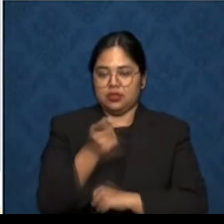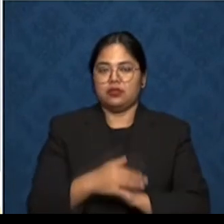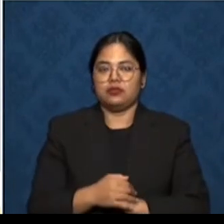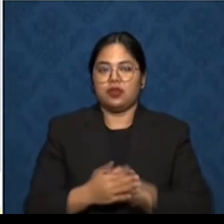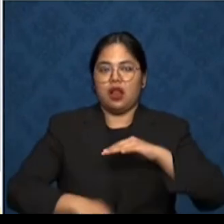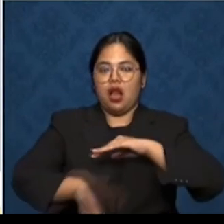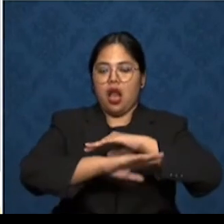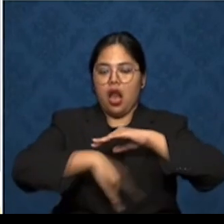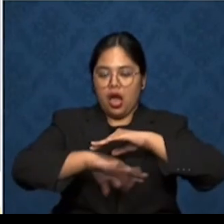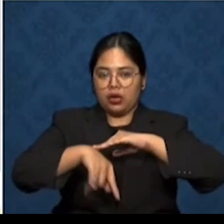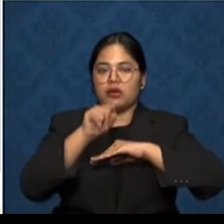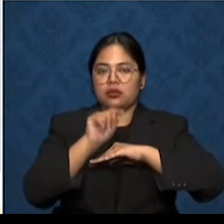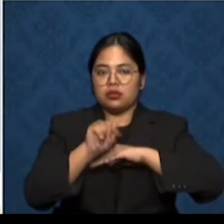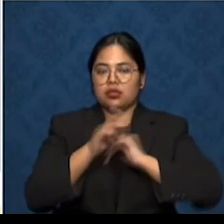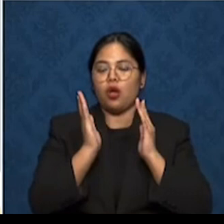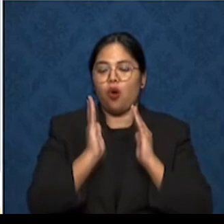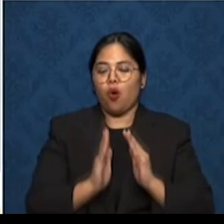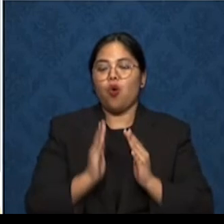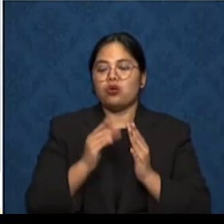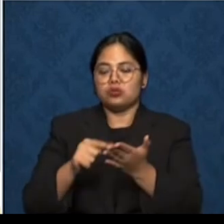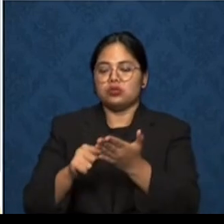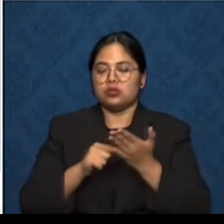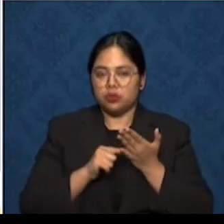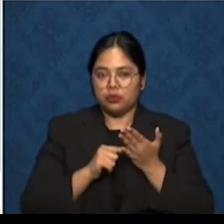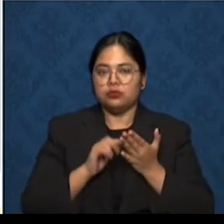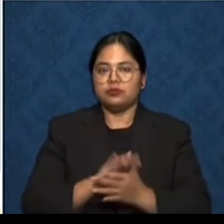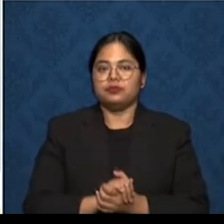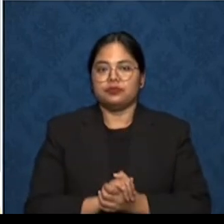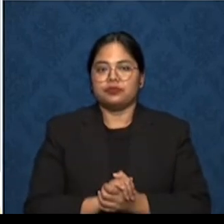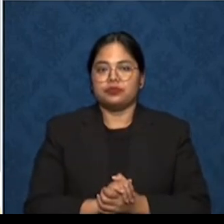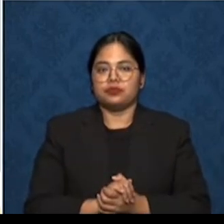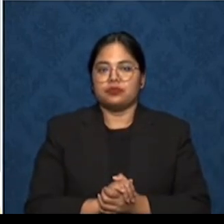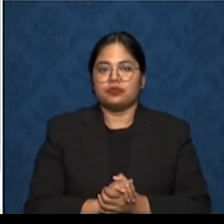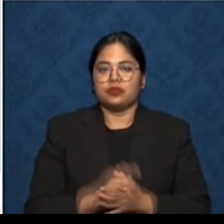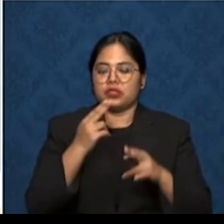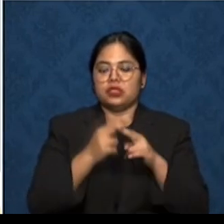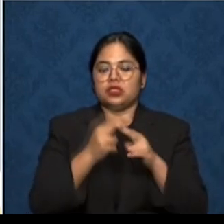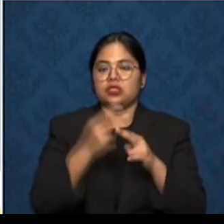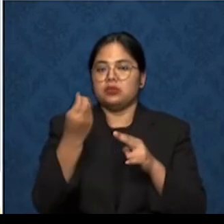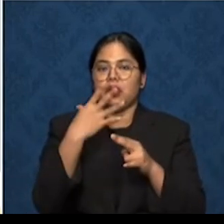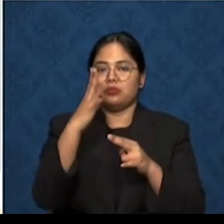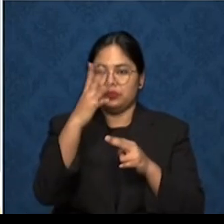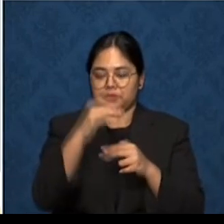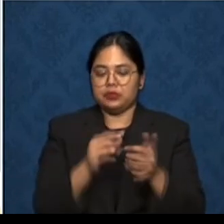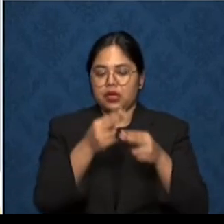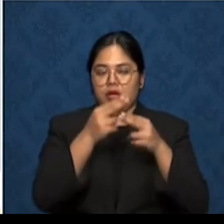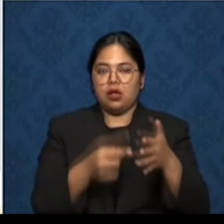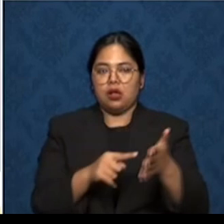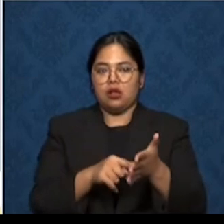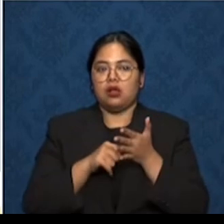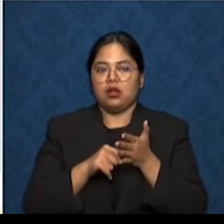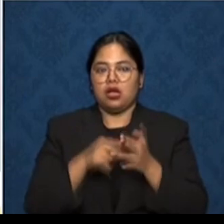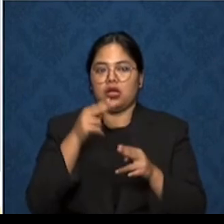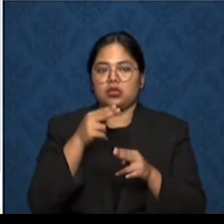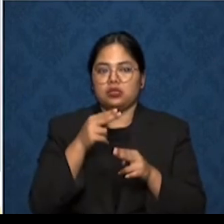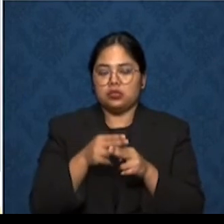หกฐานชุดนี้มีพลนเมืดีส่งมาใหผมโดยภาพแรกทผมจะเปิดใหนำประทานดู คือภพสองจดหมายที่มโโก้แล